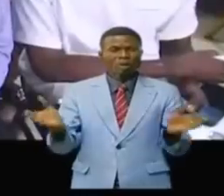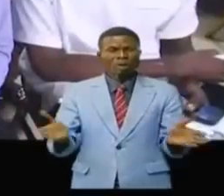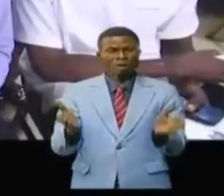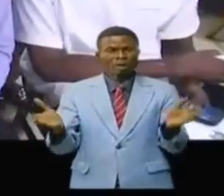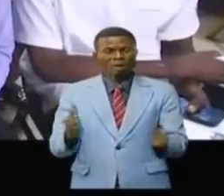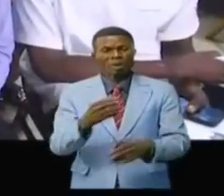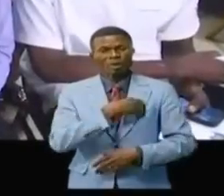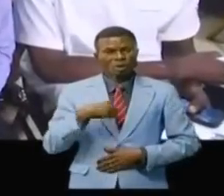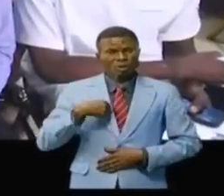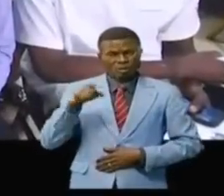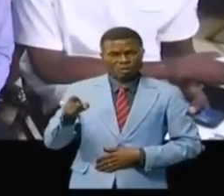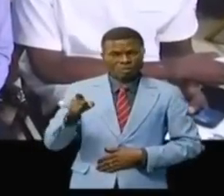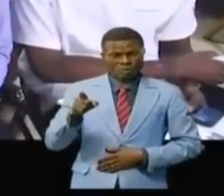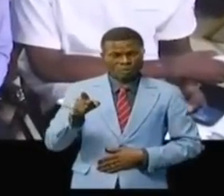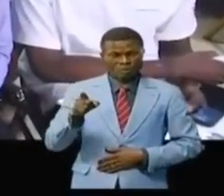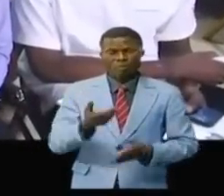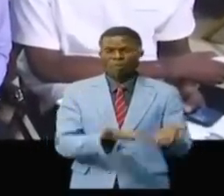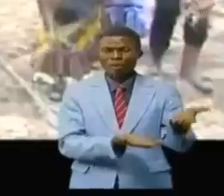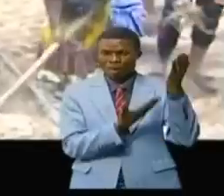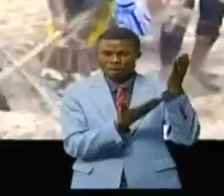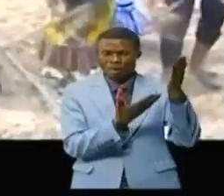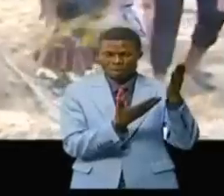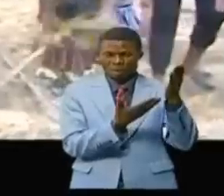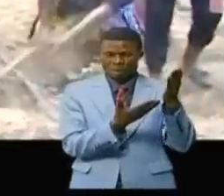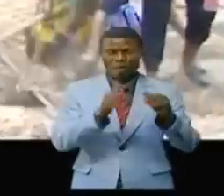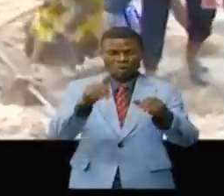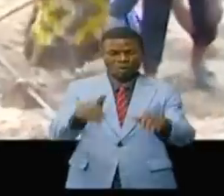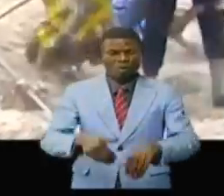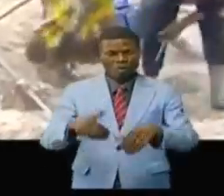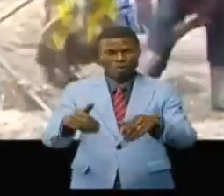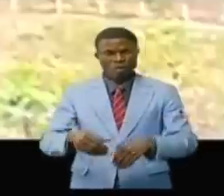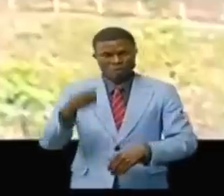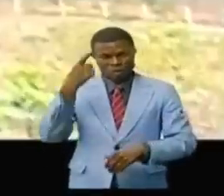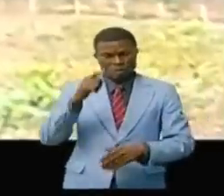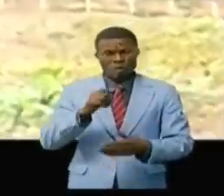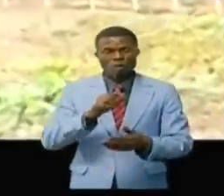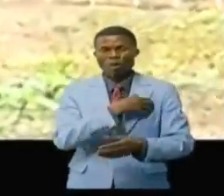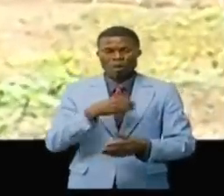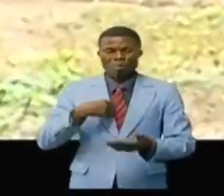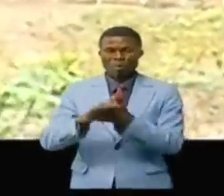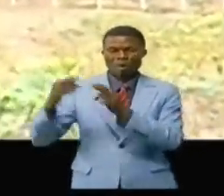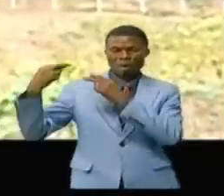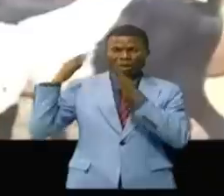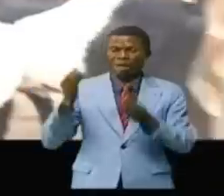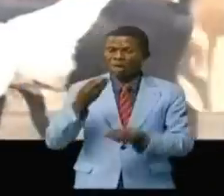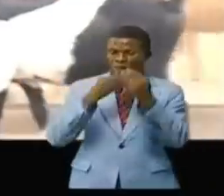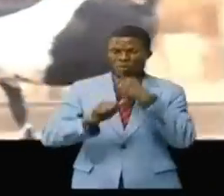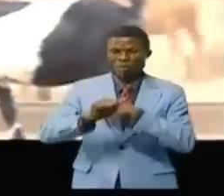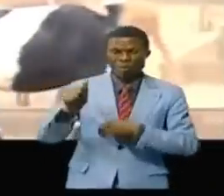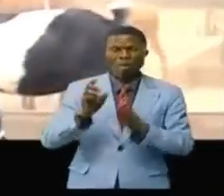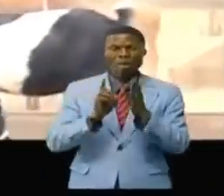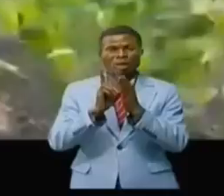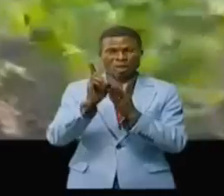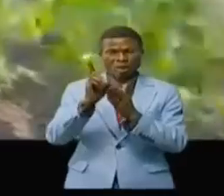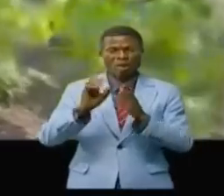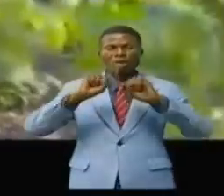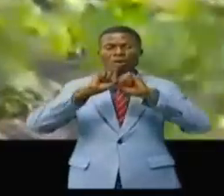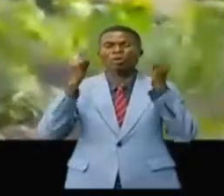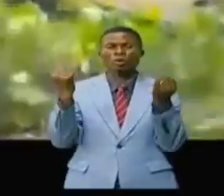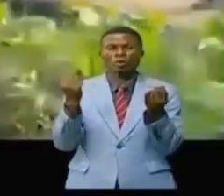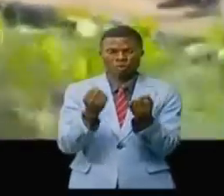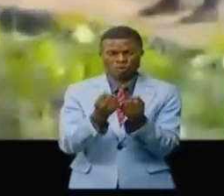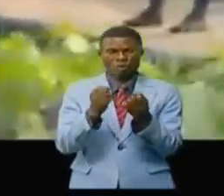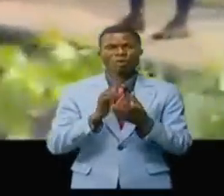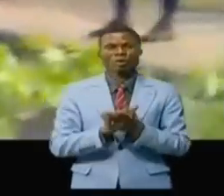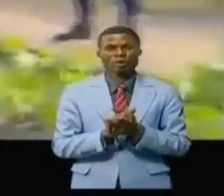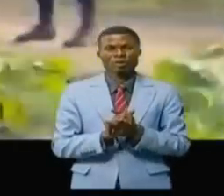ces femmes sur l'importance de l'agriculture pour l'autonomisation alimentaire et le développement social.